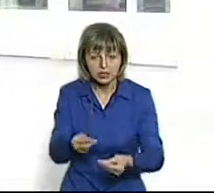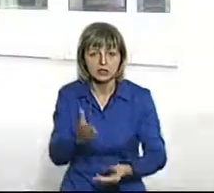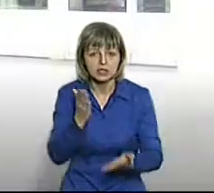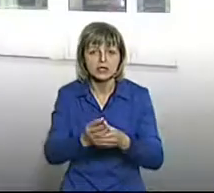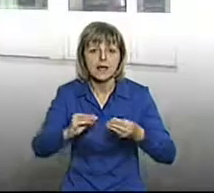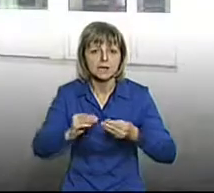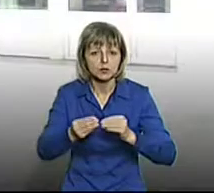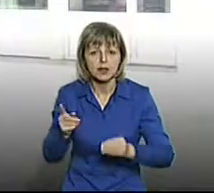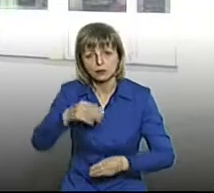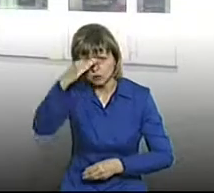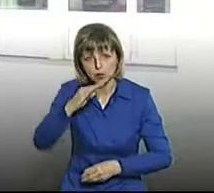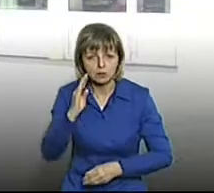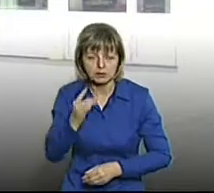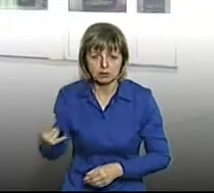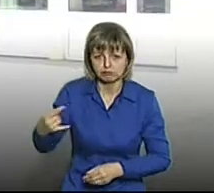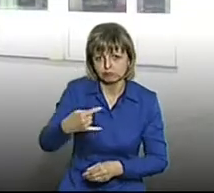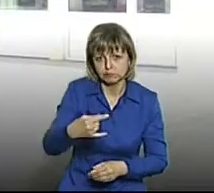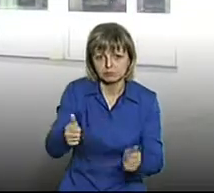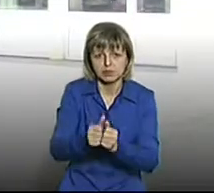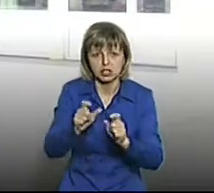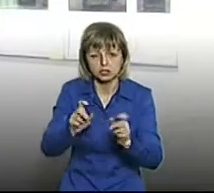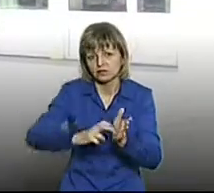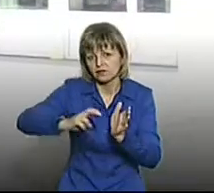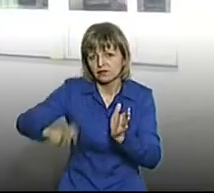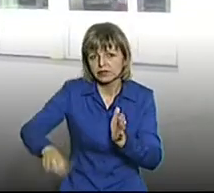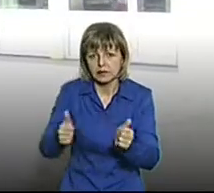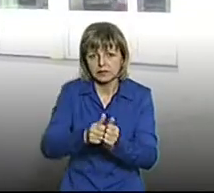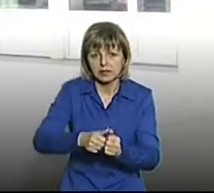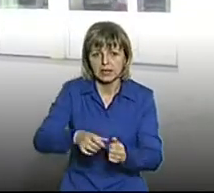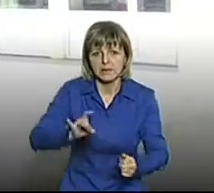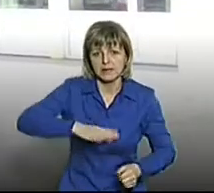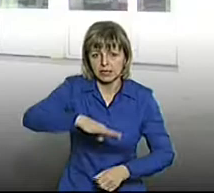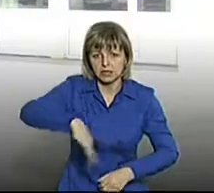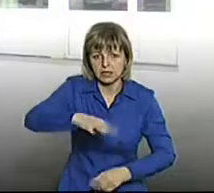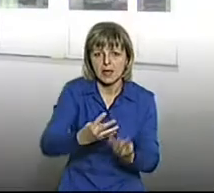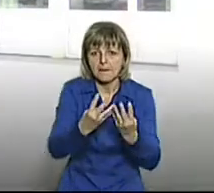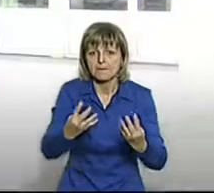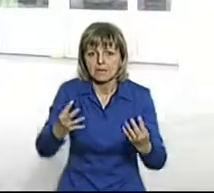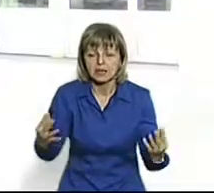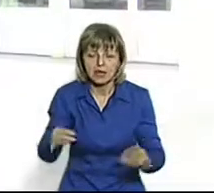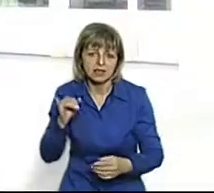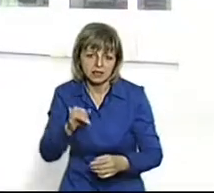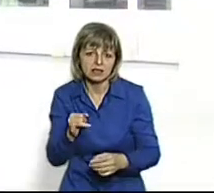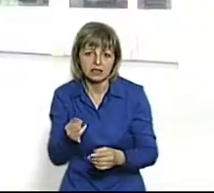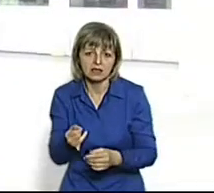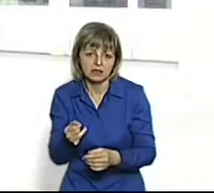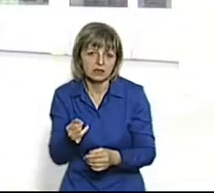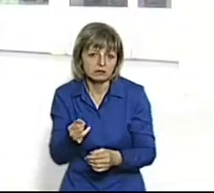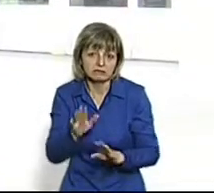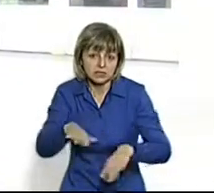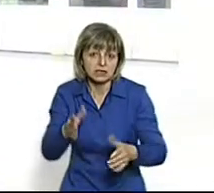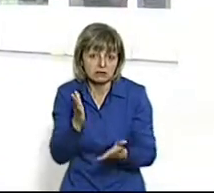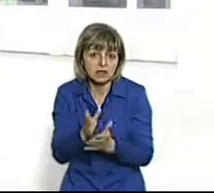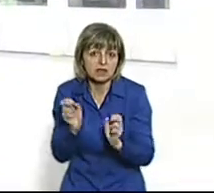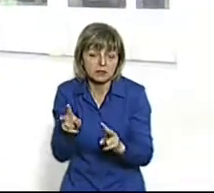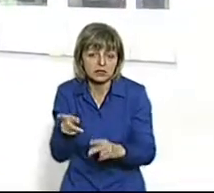проблема така, що батьки, приїжджаючи до школи, висаджують своїх дітей біля пішохідних переходів, біля парканів. Тим самим наражають дітей на небезпеку,